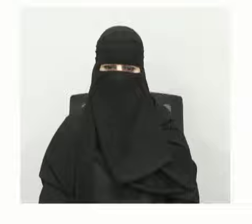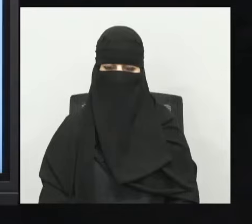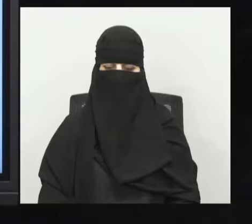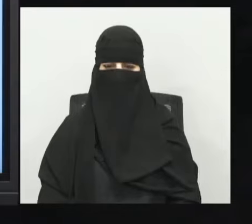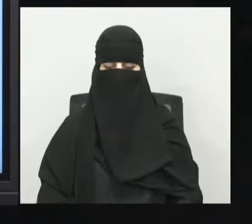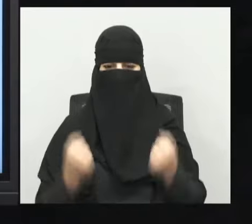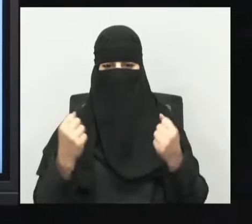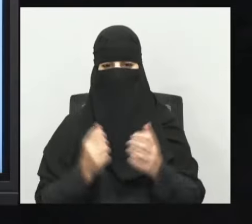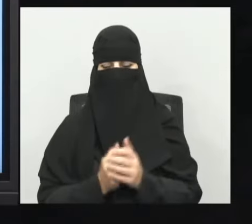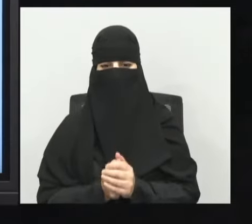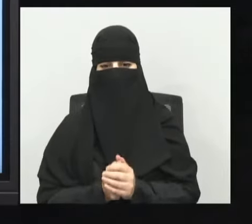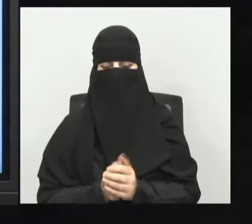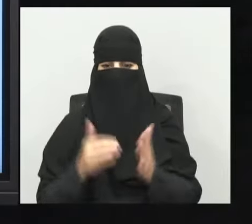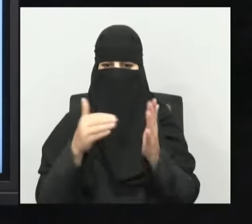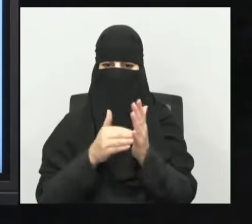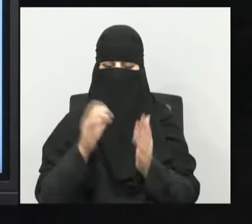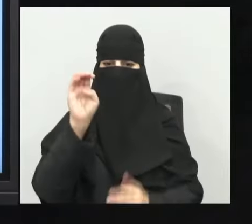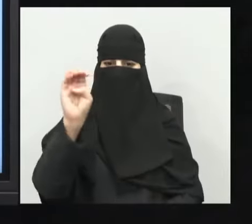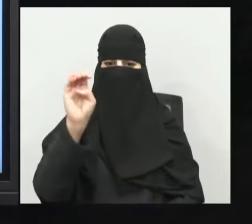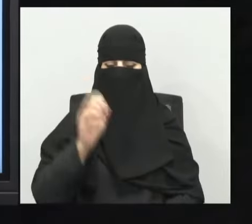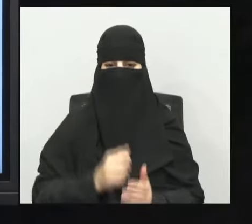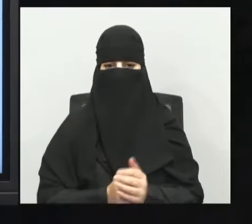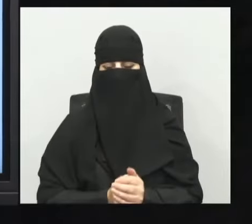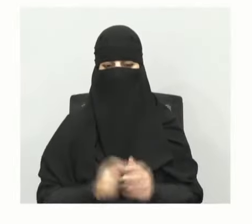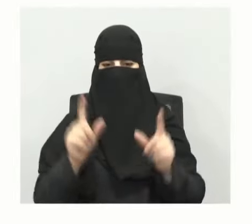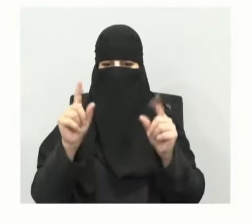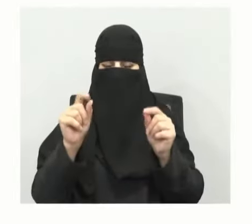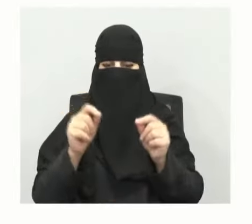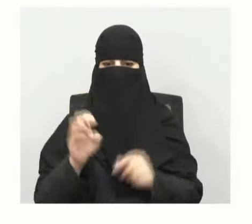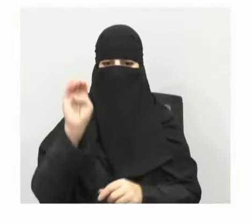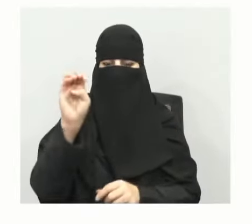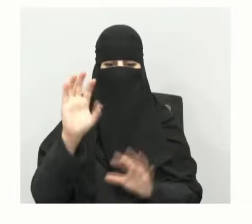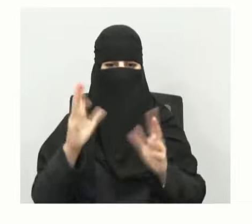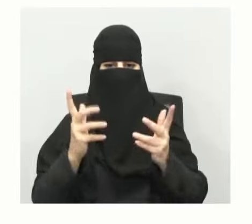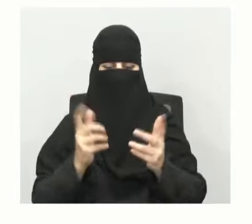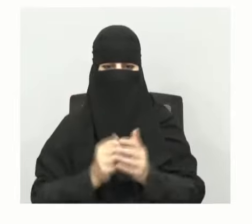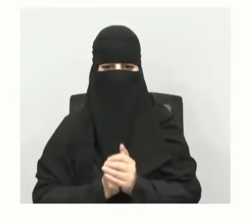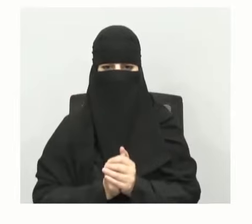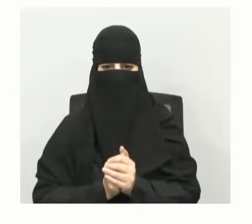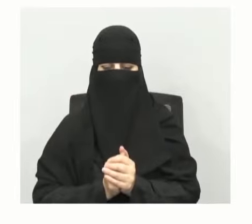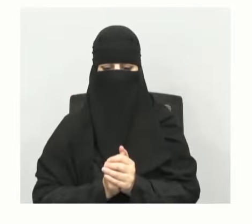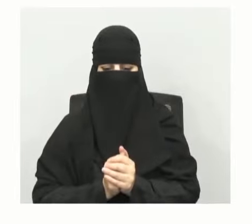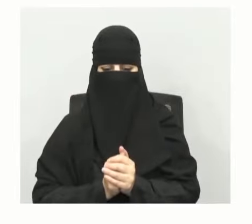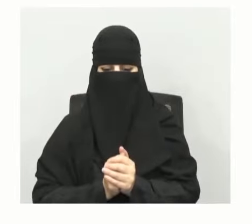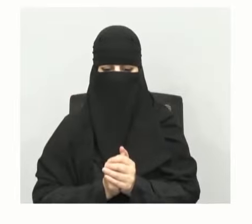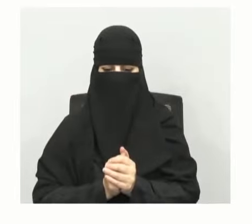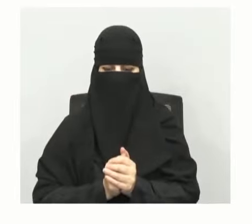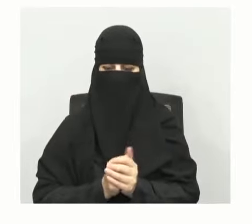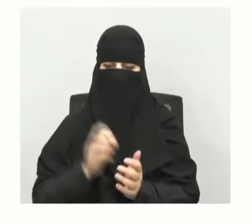هيا ابطال وصلت للاجابه ممتازين الاجابه هي ماذا خلوني امسح هذه